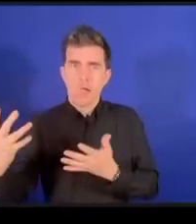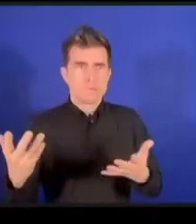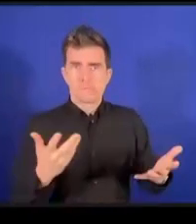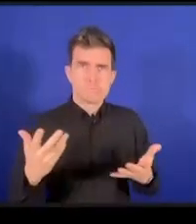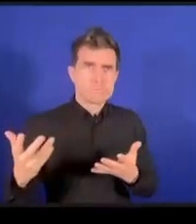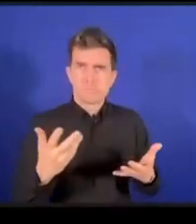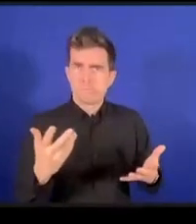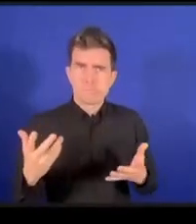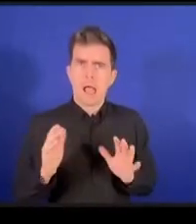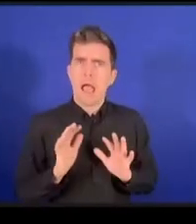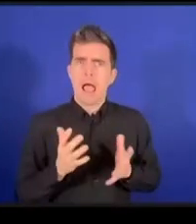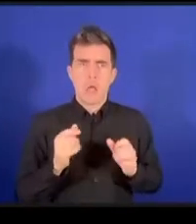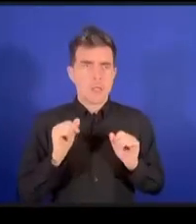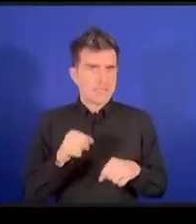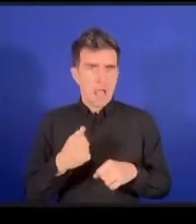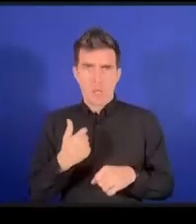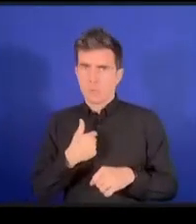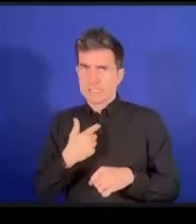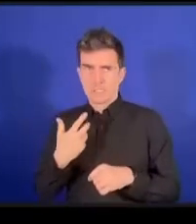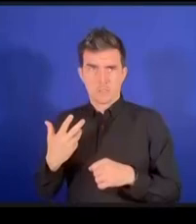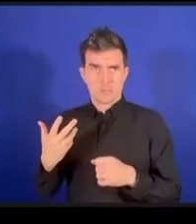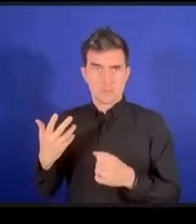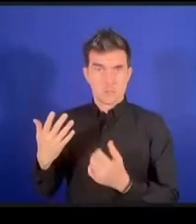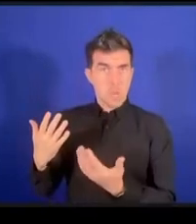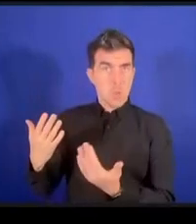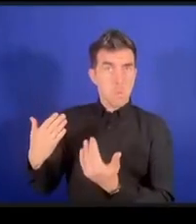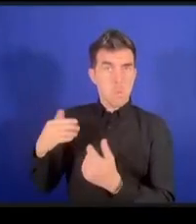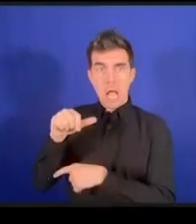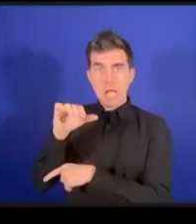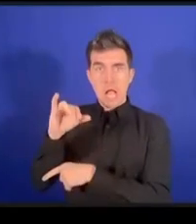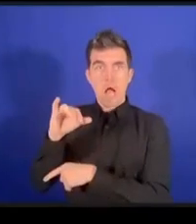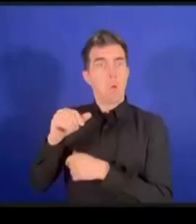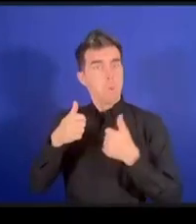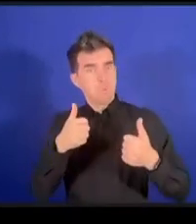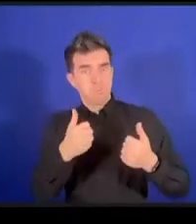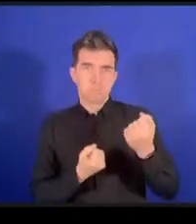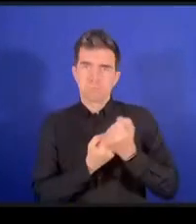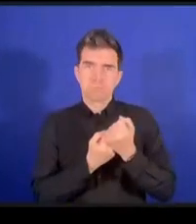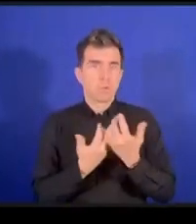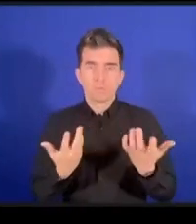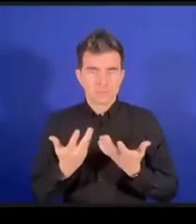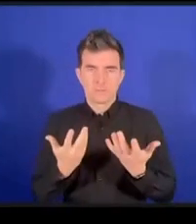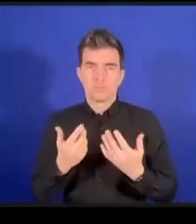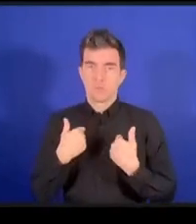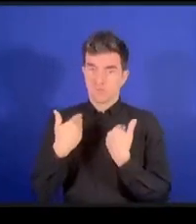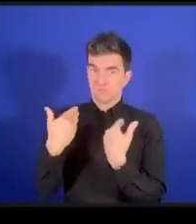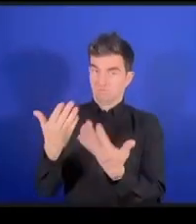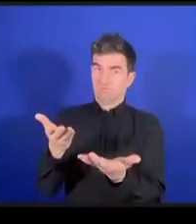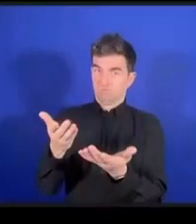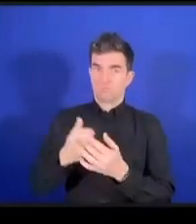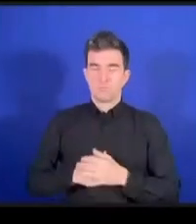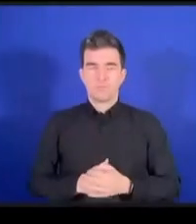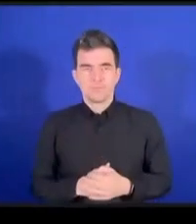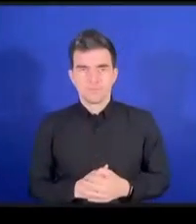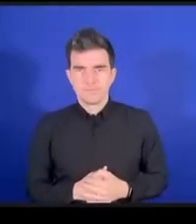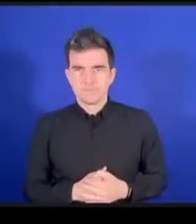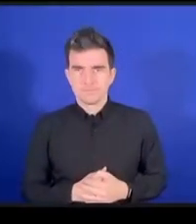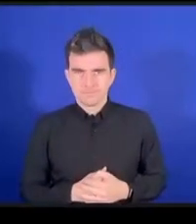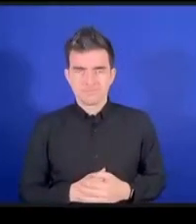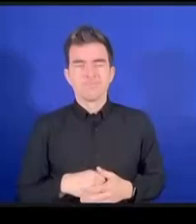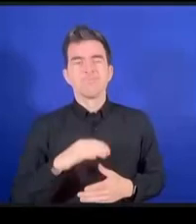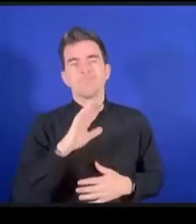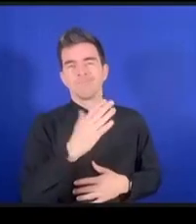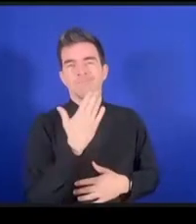наращиванию ценности интернета при соблюдении наших принципов Спасибо Спасибо я прошу